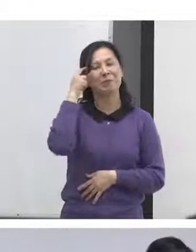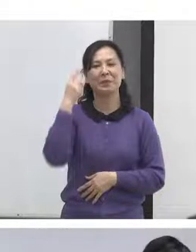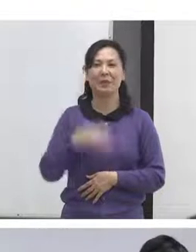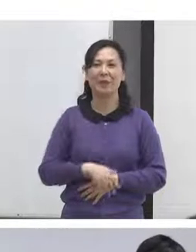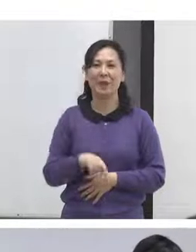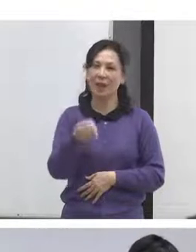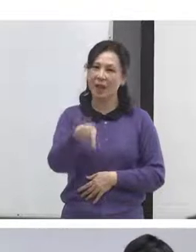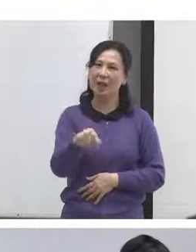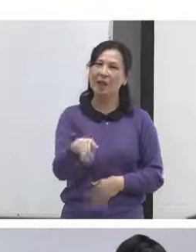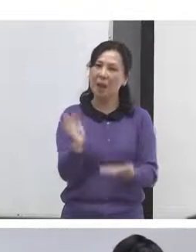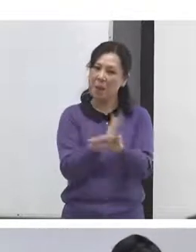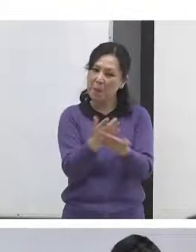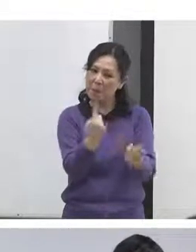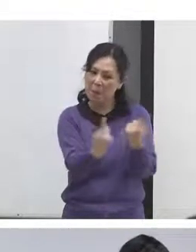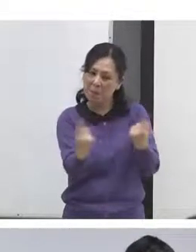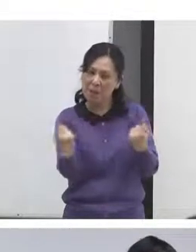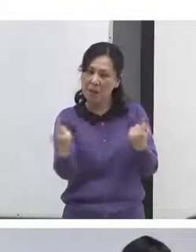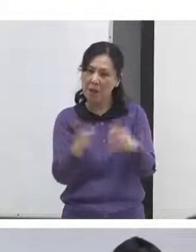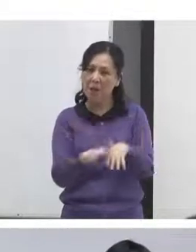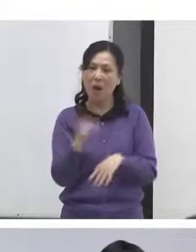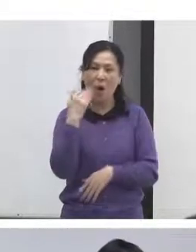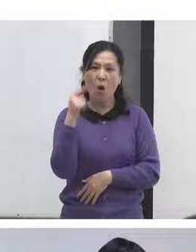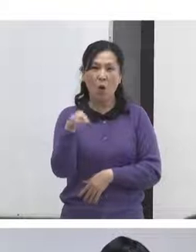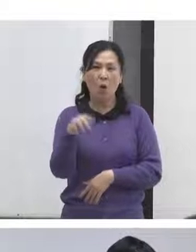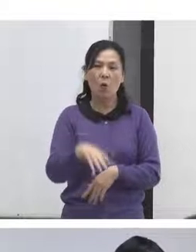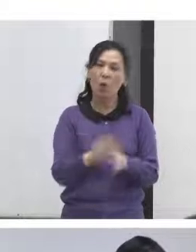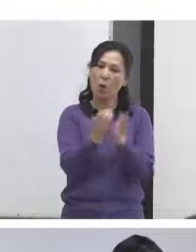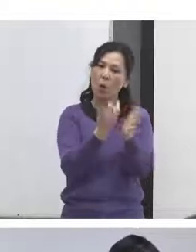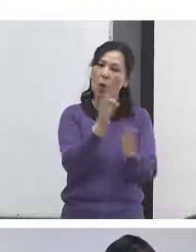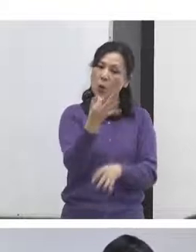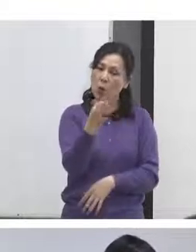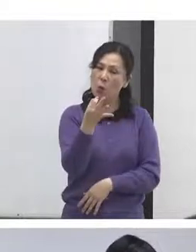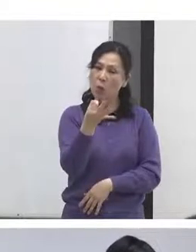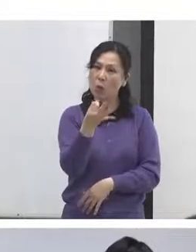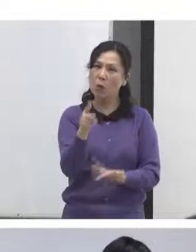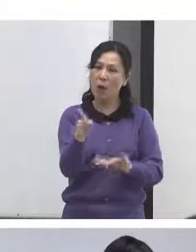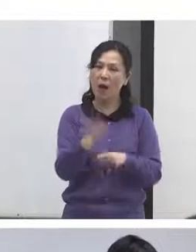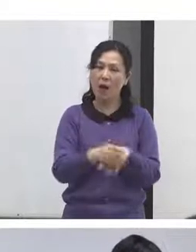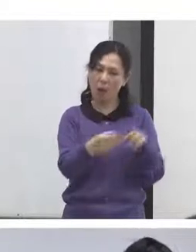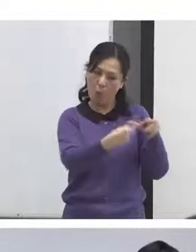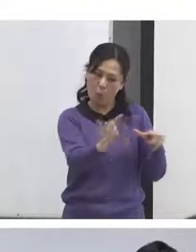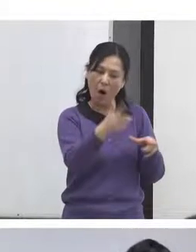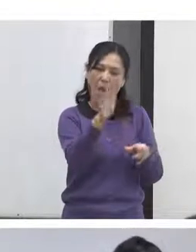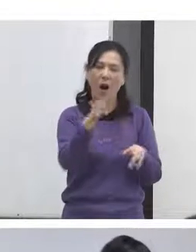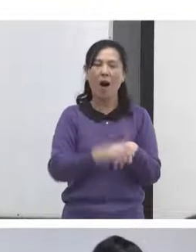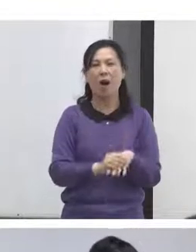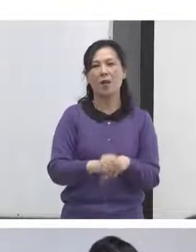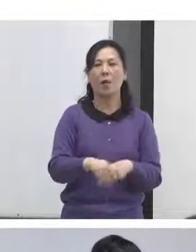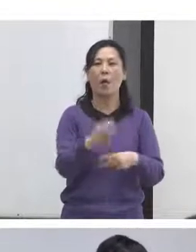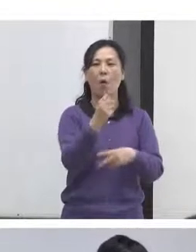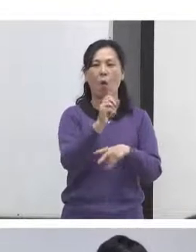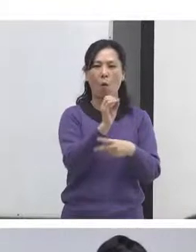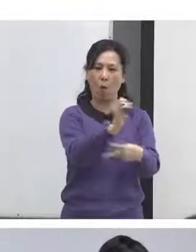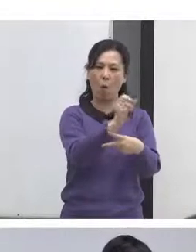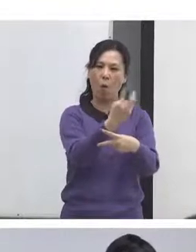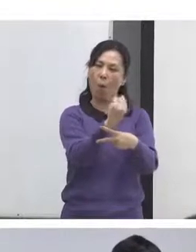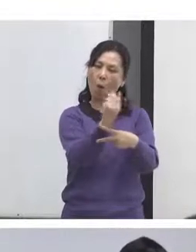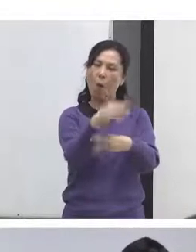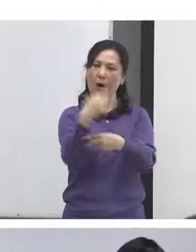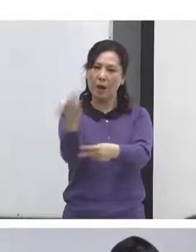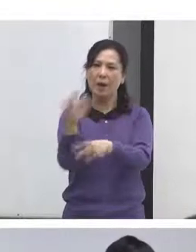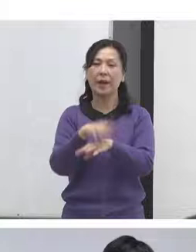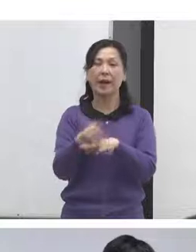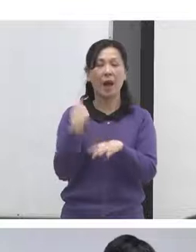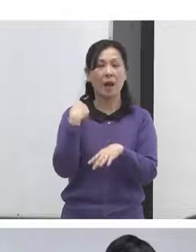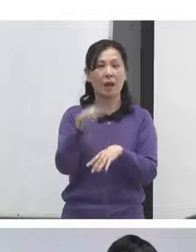评比它有针对，就是说，假如你有，譬如说你有针对预算，你有做一些公开，那你就有得分；你针对什么有做到，就可以得